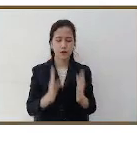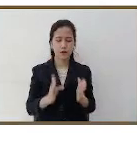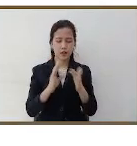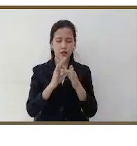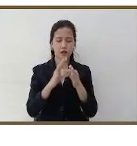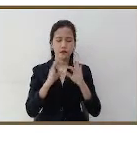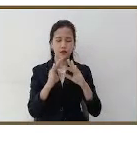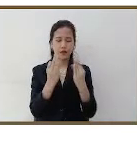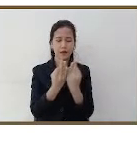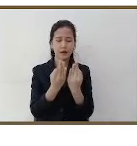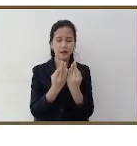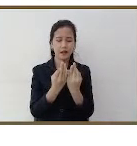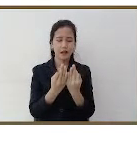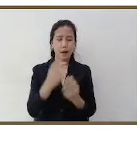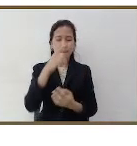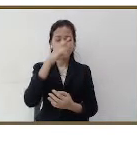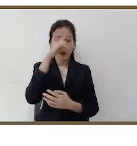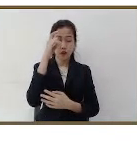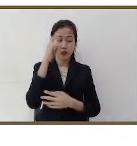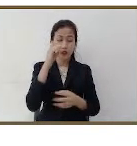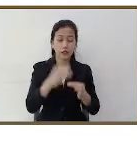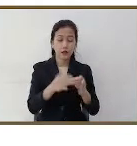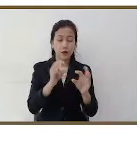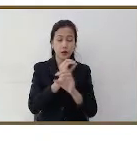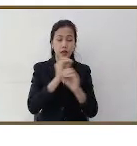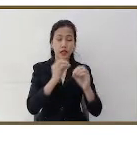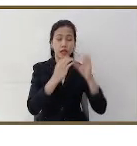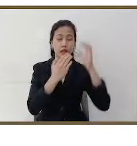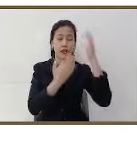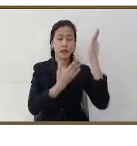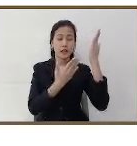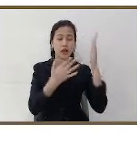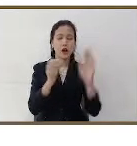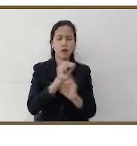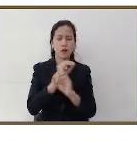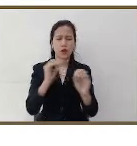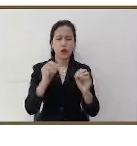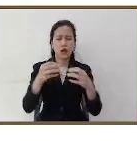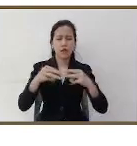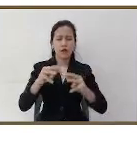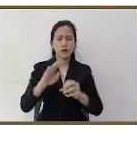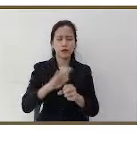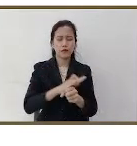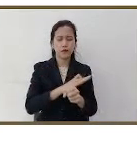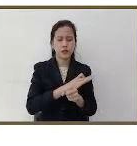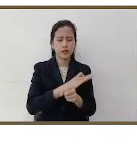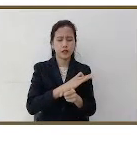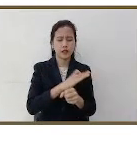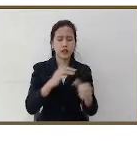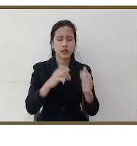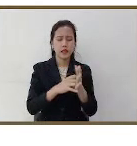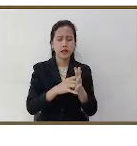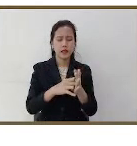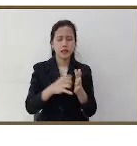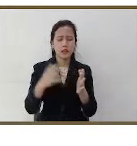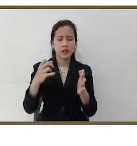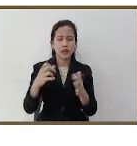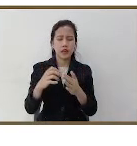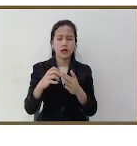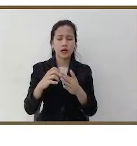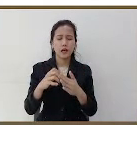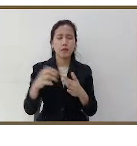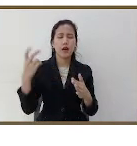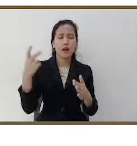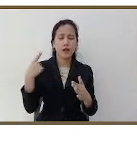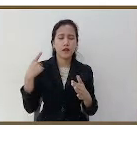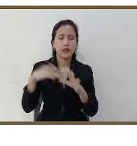tahanan. Sapagkat kung wala po kayo, walang sino mang makaka-fill up ng mga vacuums na nasa puso po namin, nasa